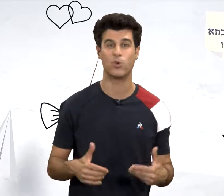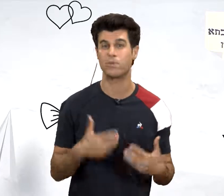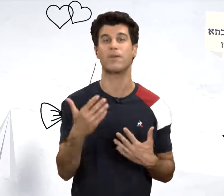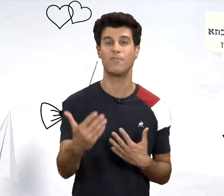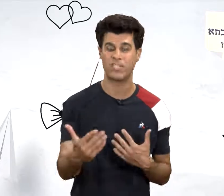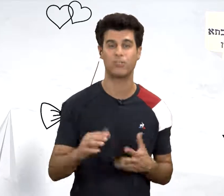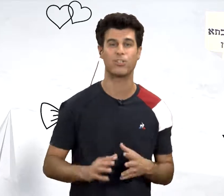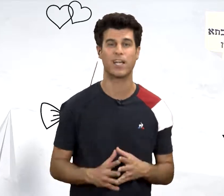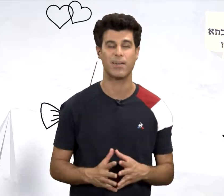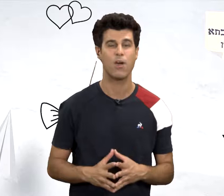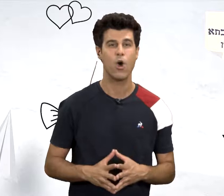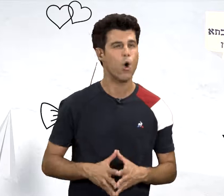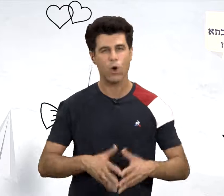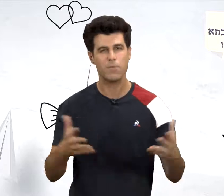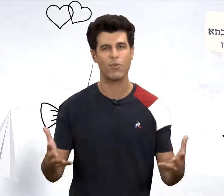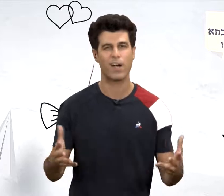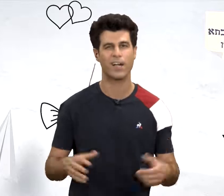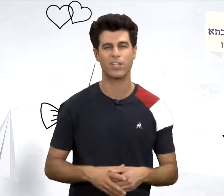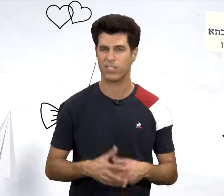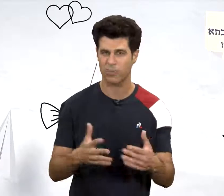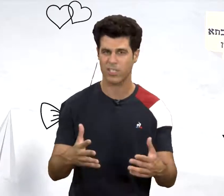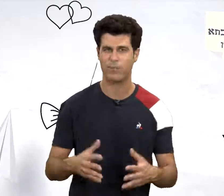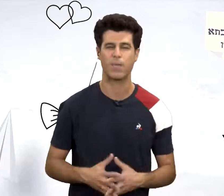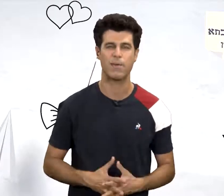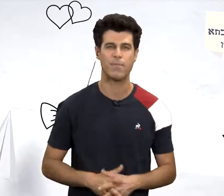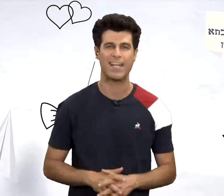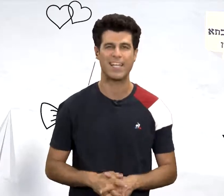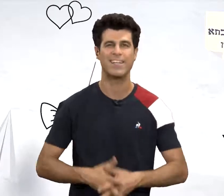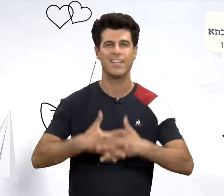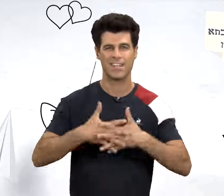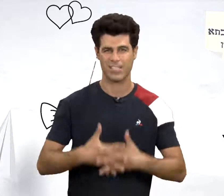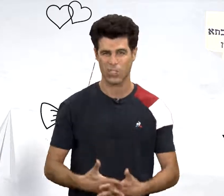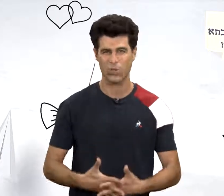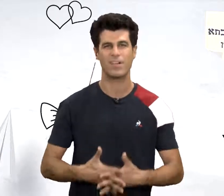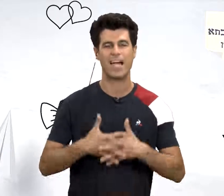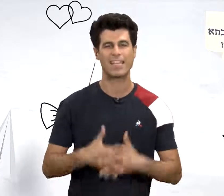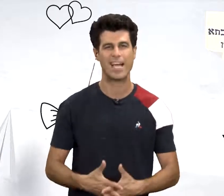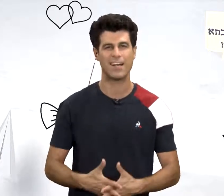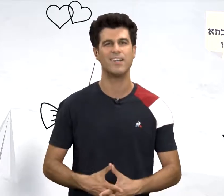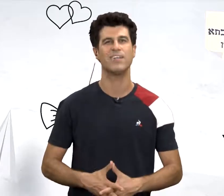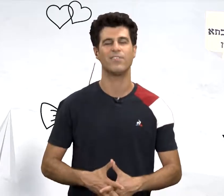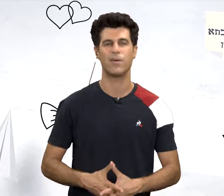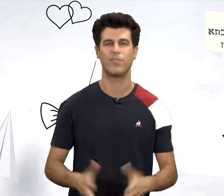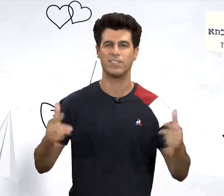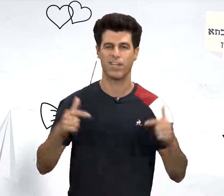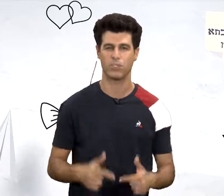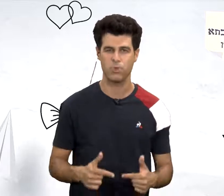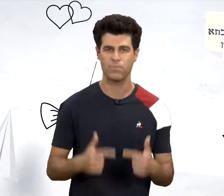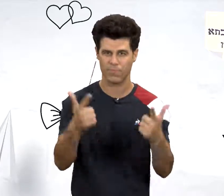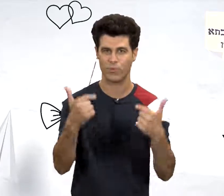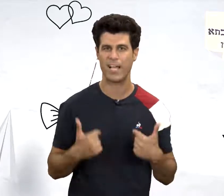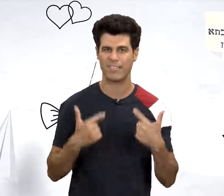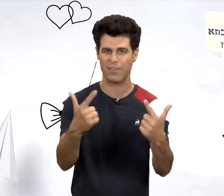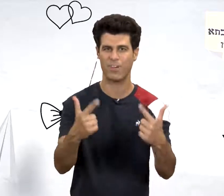כאן לשידור עם סבא וסבתא שלכם, או כל מבוגר אחר שאתם עוזרים לו בימים האלה, כנסו לאתר וכמובן